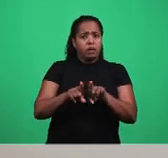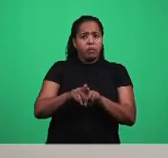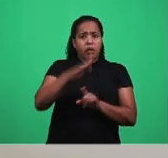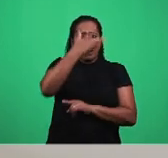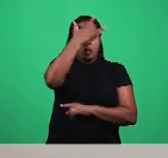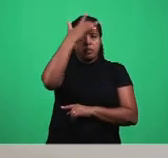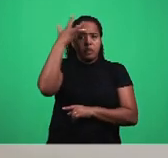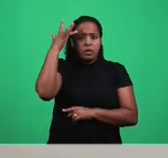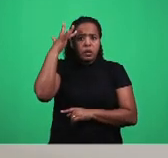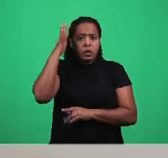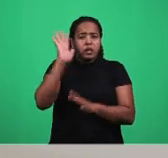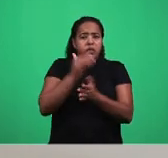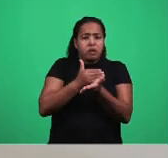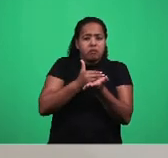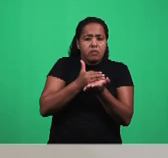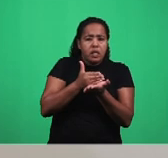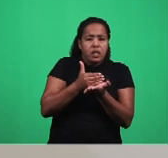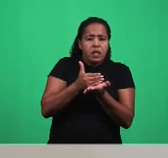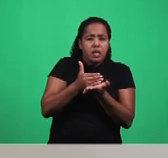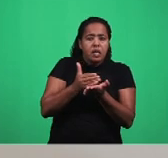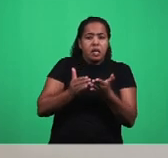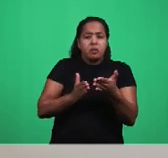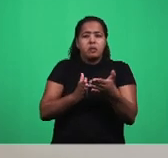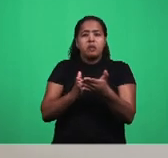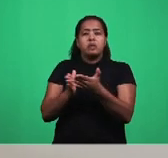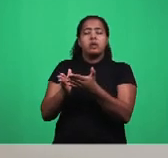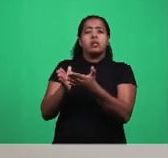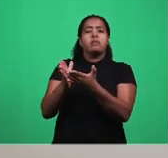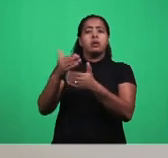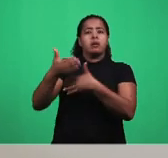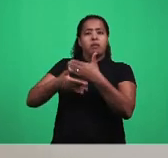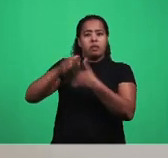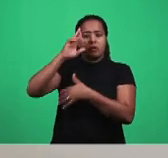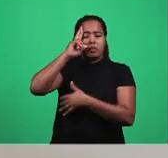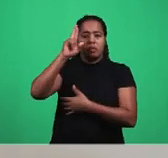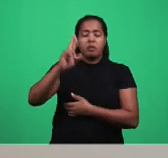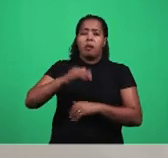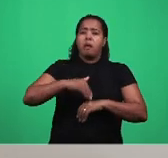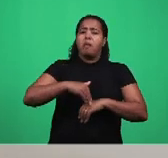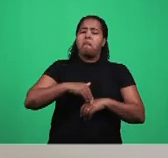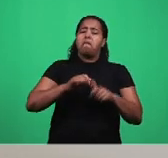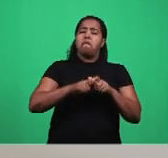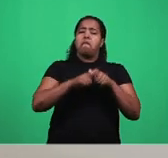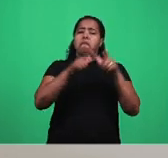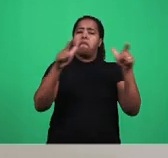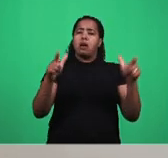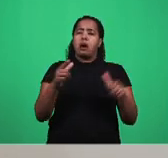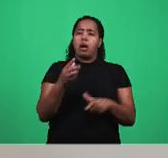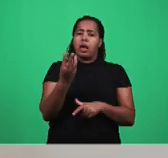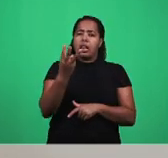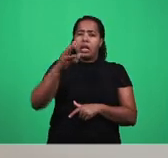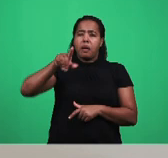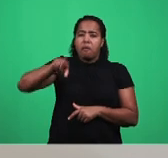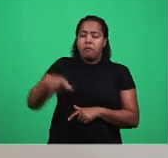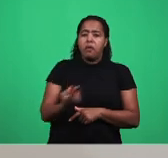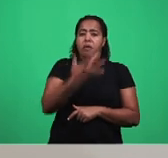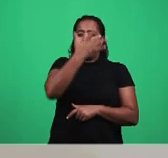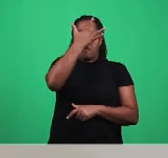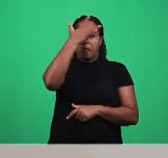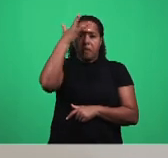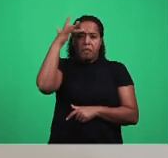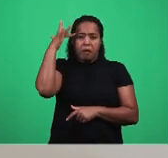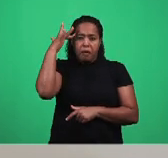l'Église et à ceux qui arrivent. Si nous commençons à travailler, nous avons plus de 3000 personnes qui nous ont appelés. Le